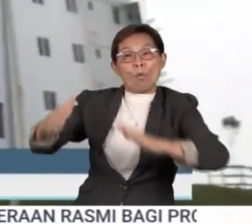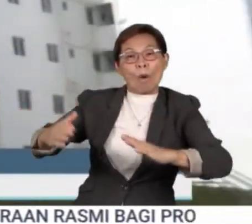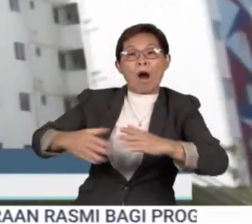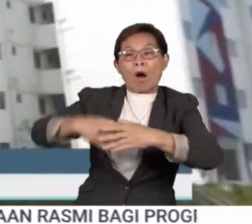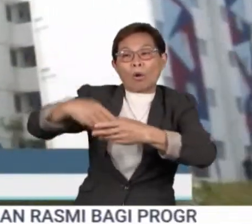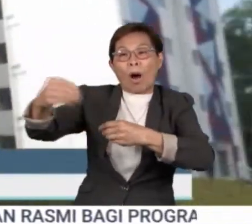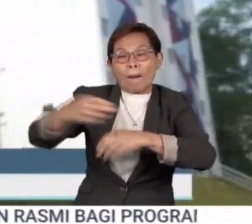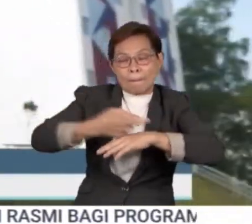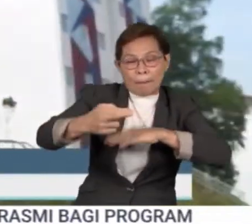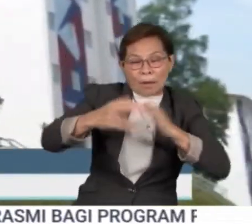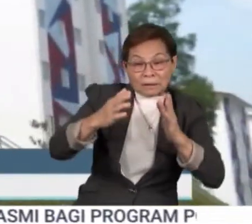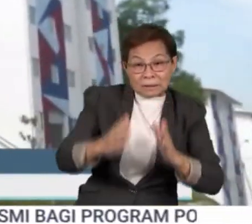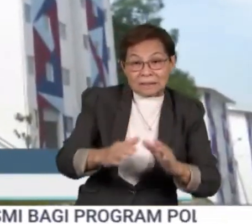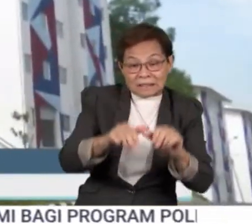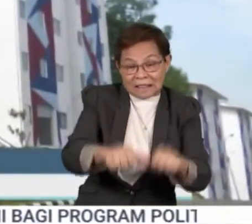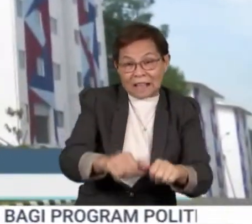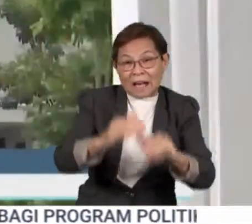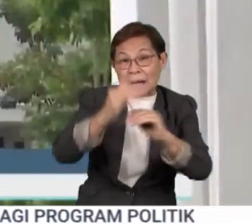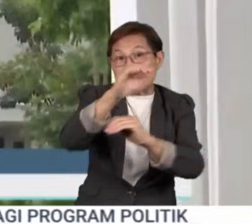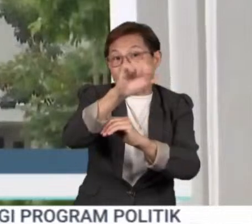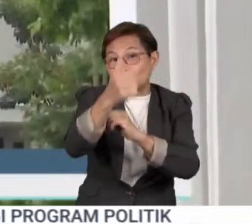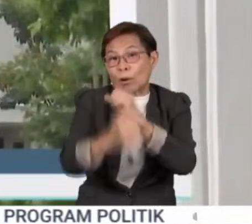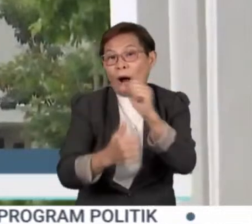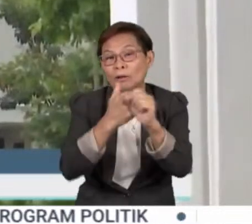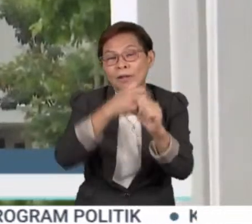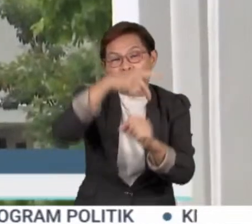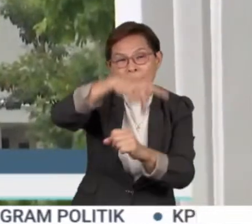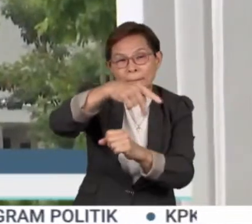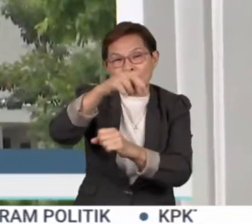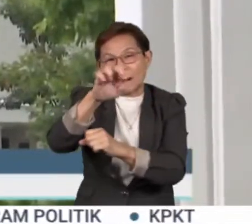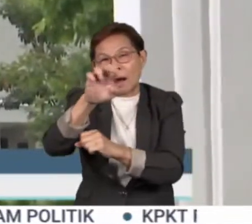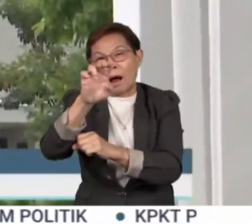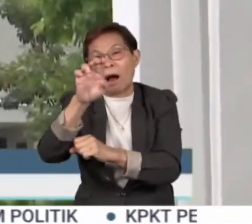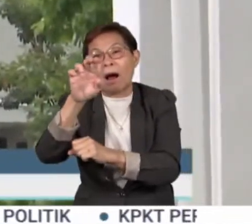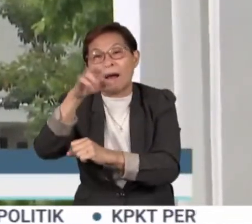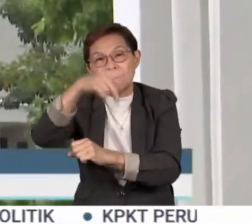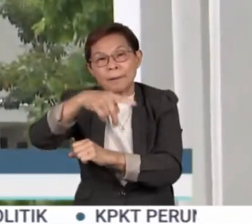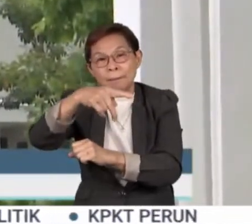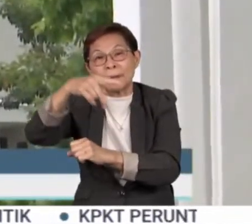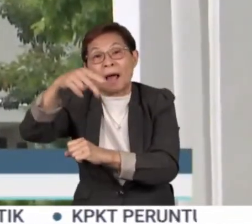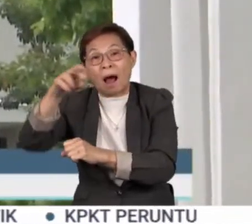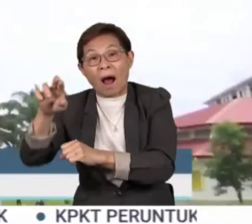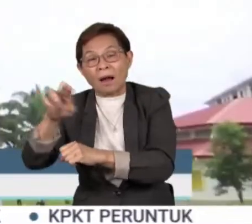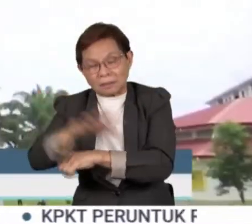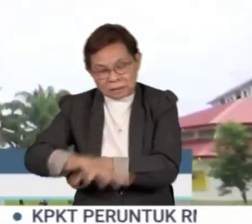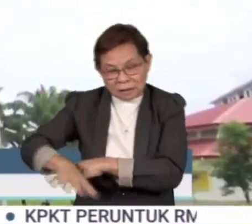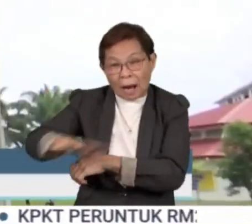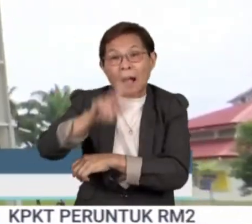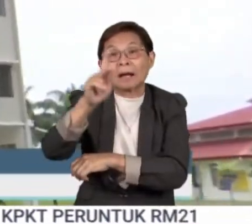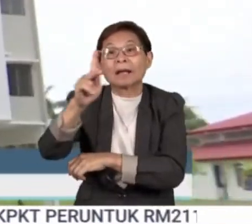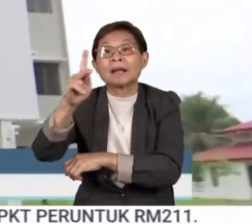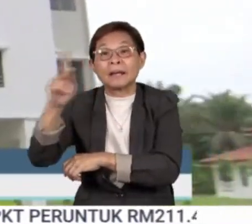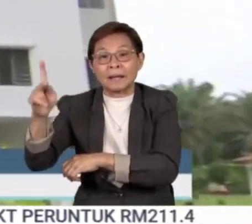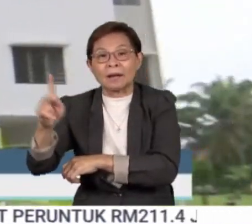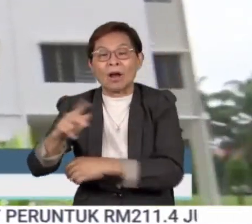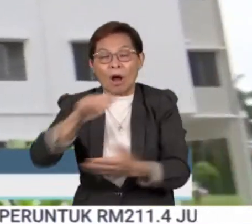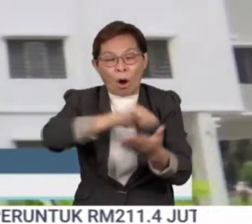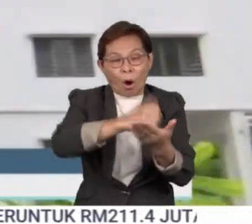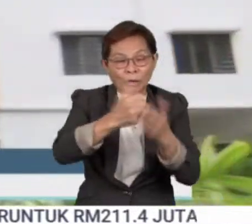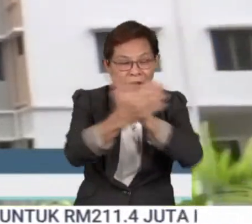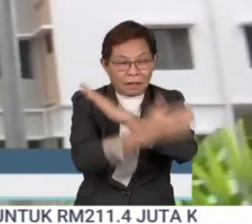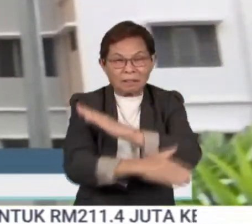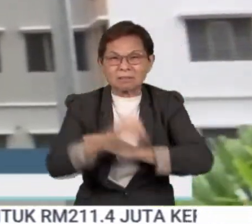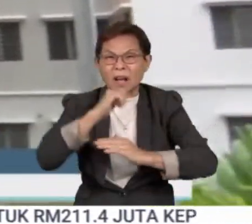kepada penyewa tinggal lebih 10 tahun di beberapa PPR sekitar Bandaraya Kota Kinabalu. Berikutan teguran Jabatan Audit Negara